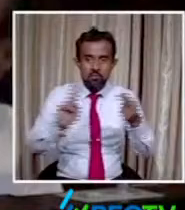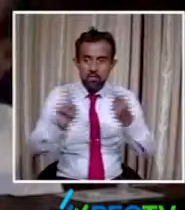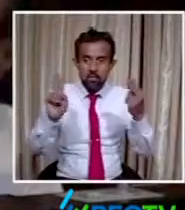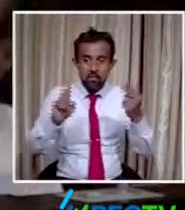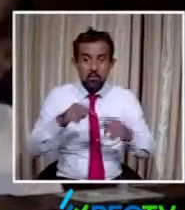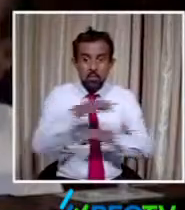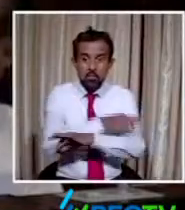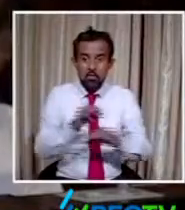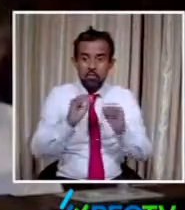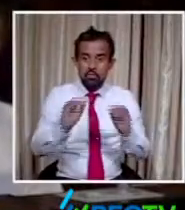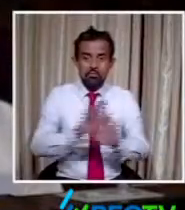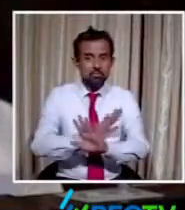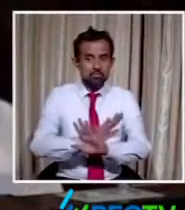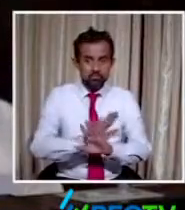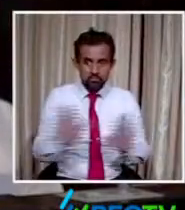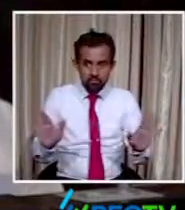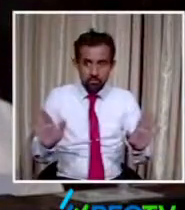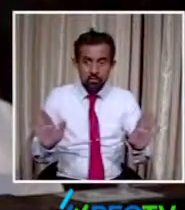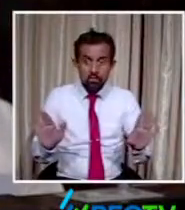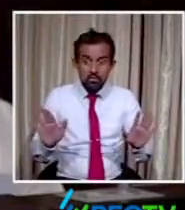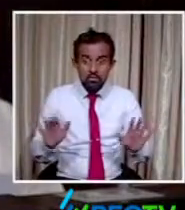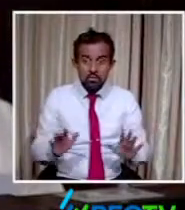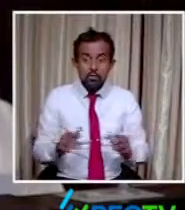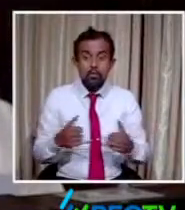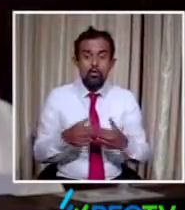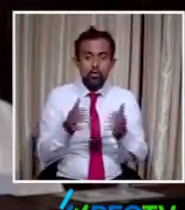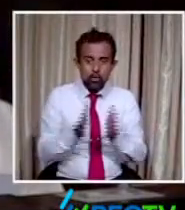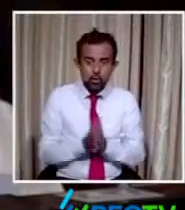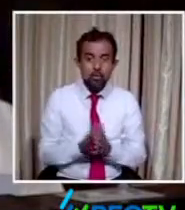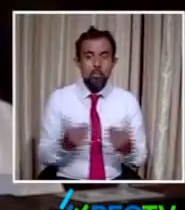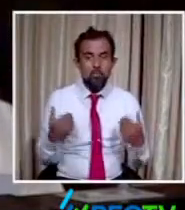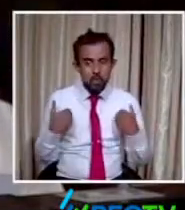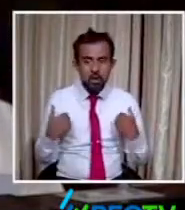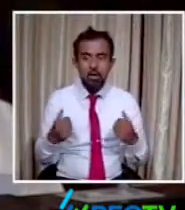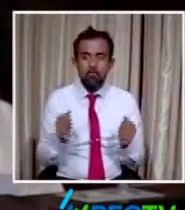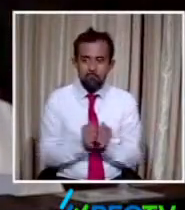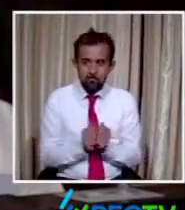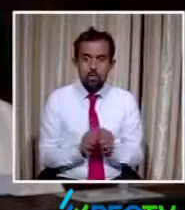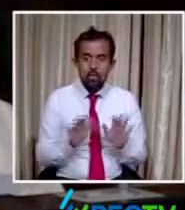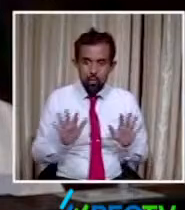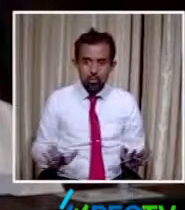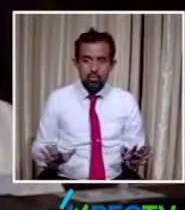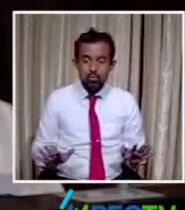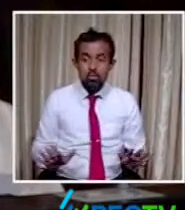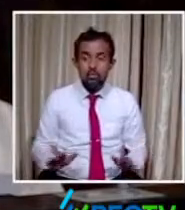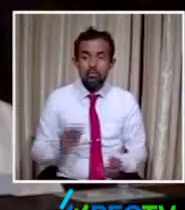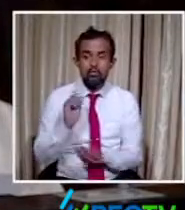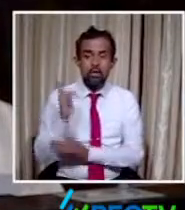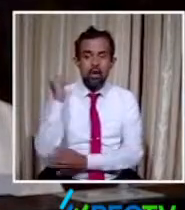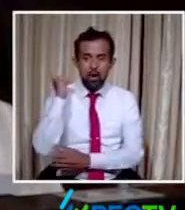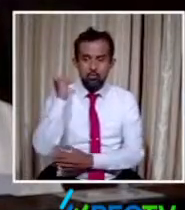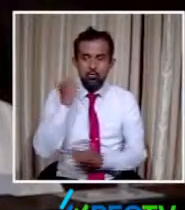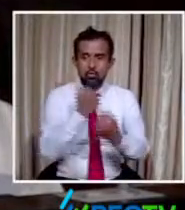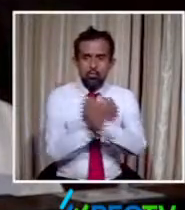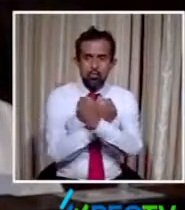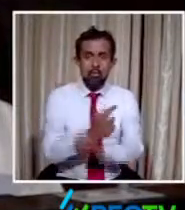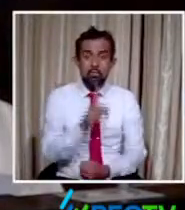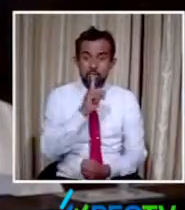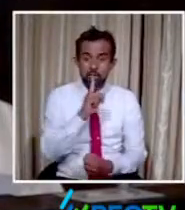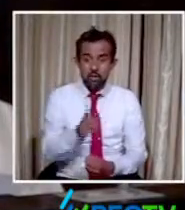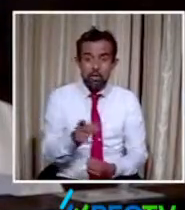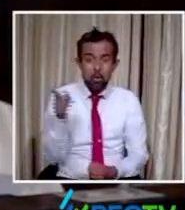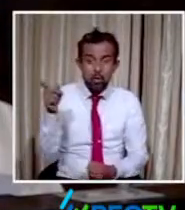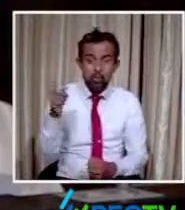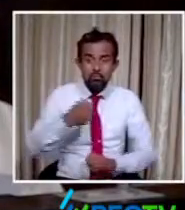ප්ලෑන් එකට ඉඩ නොදිය යුතුයි ඒ සඳහා එකමුතුව කැපවීමෙන් කටයුතු කළ යුතුයි ආරක්ෂක හමුදාවට පොලිසියට අපි කියනවා